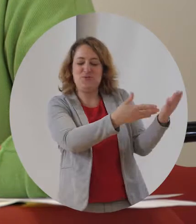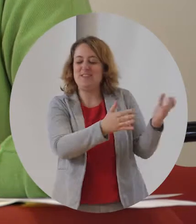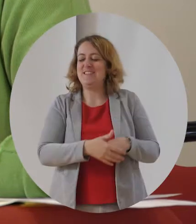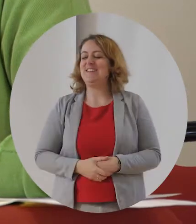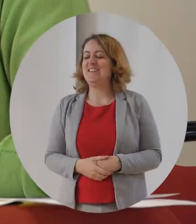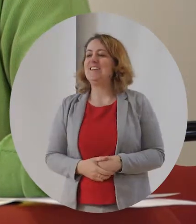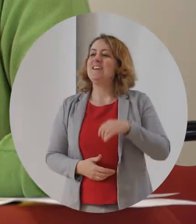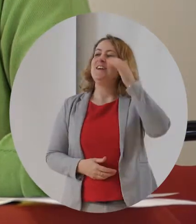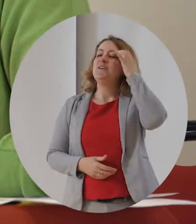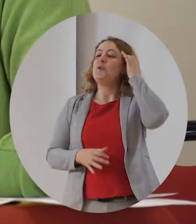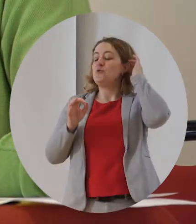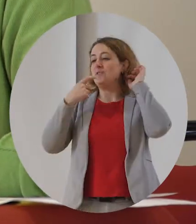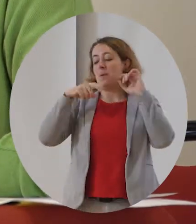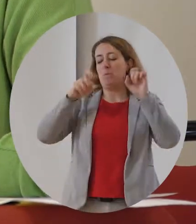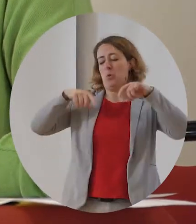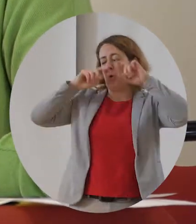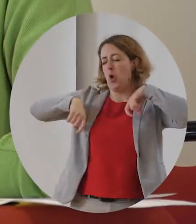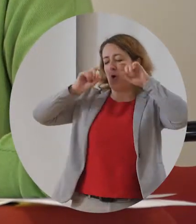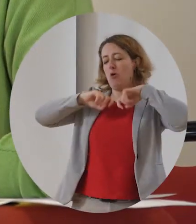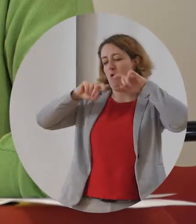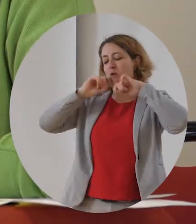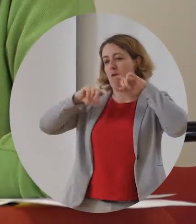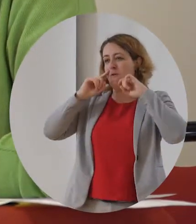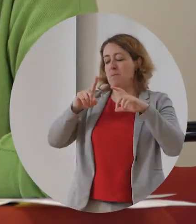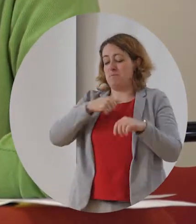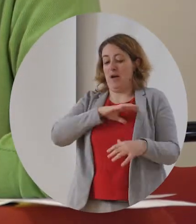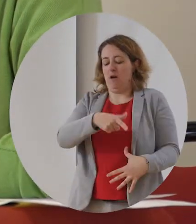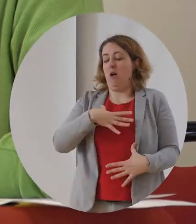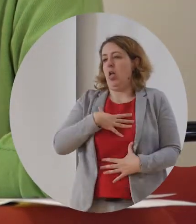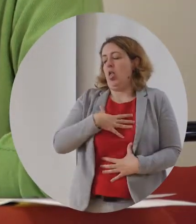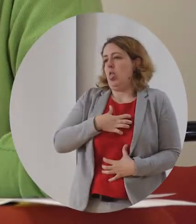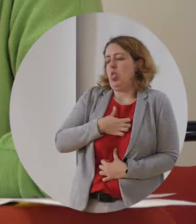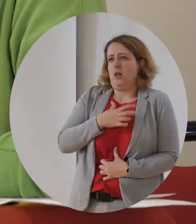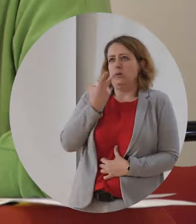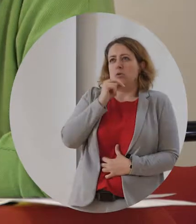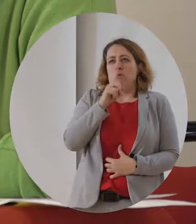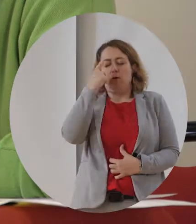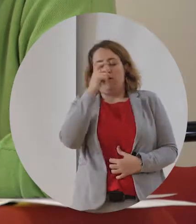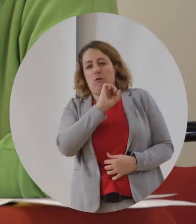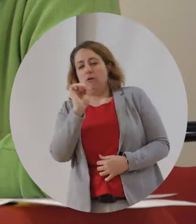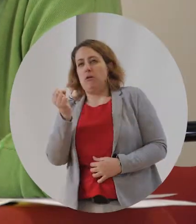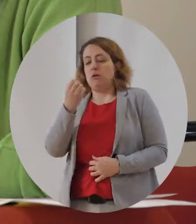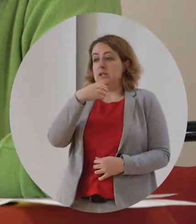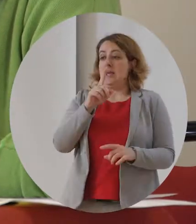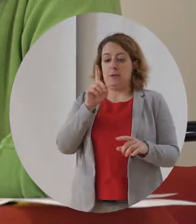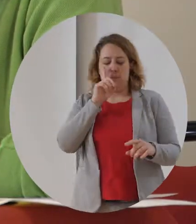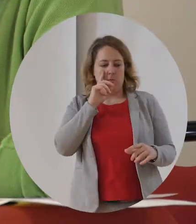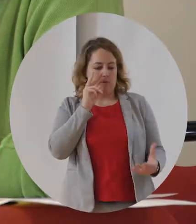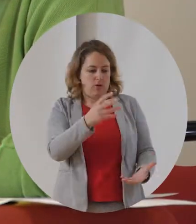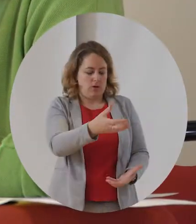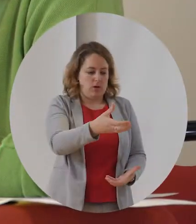qui entraînent une grande angoisse et une grande incompréhension de la part de la maman et des